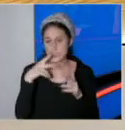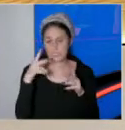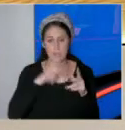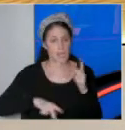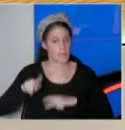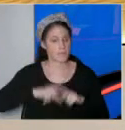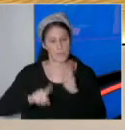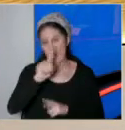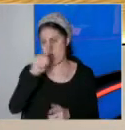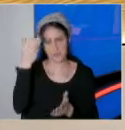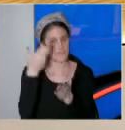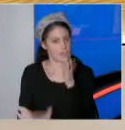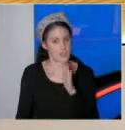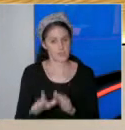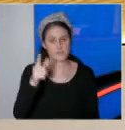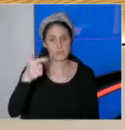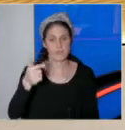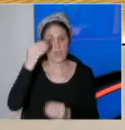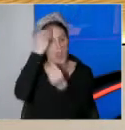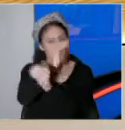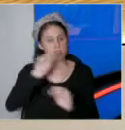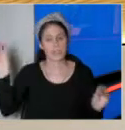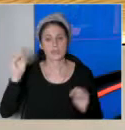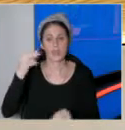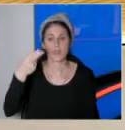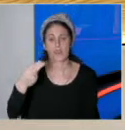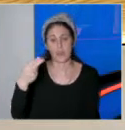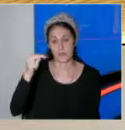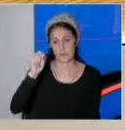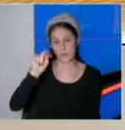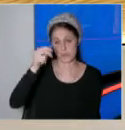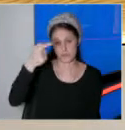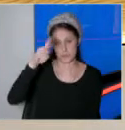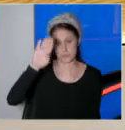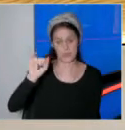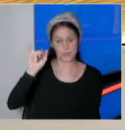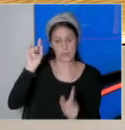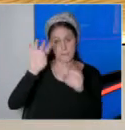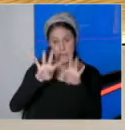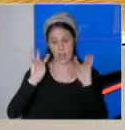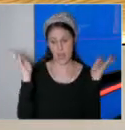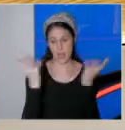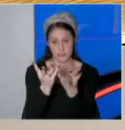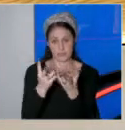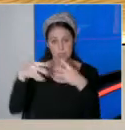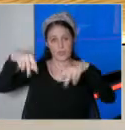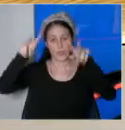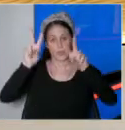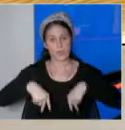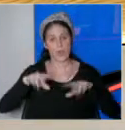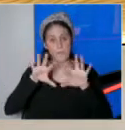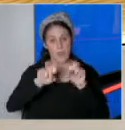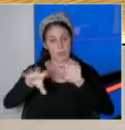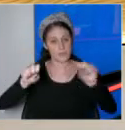וזה כמובן ההכרזה של הנגבי במליאה, אך לפני מספר שבועות, על כך שיוסדרו המאחזים. כן, ממשלת ישראל,